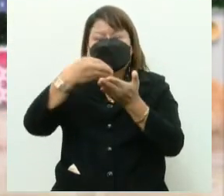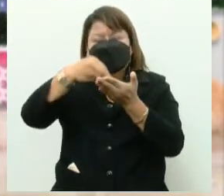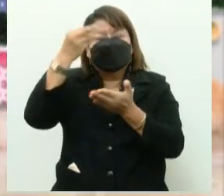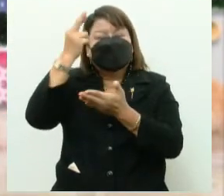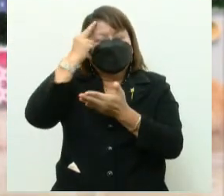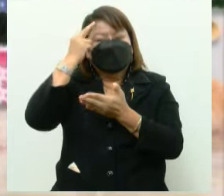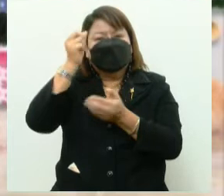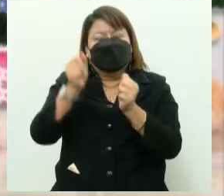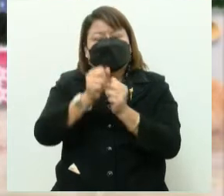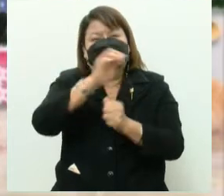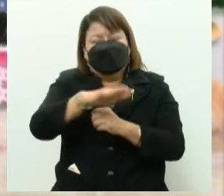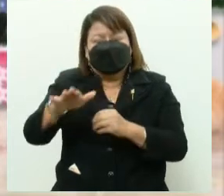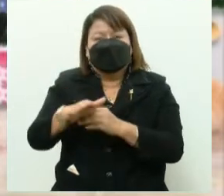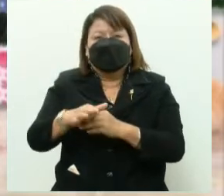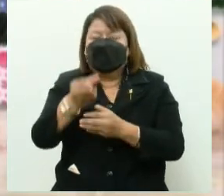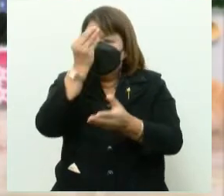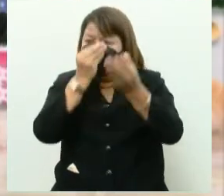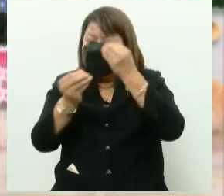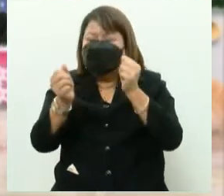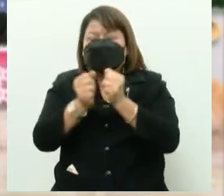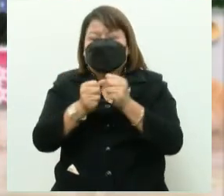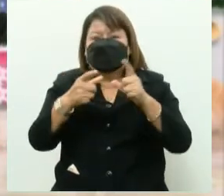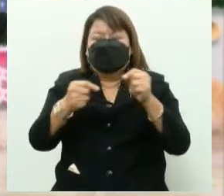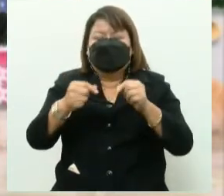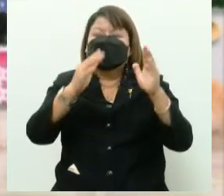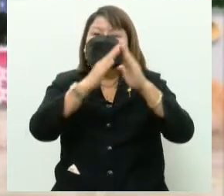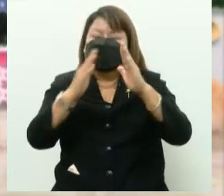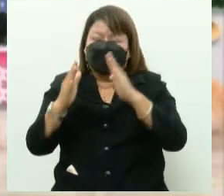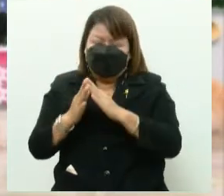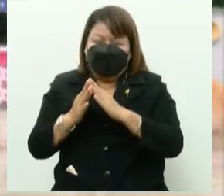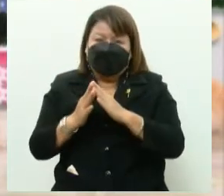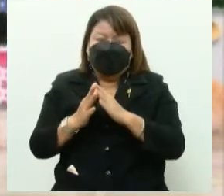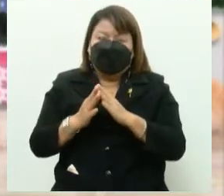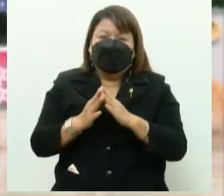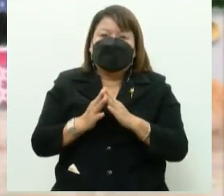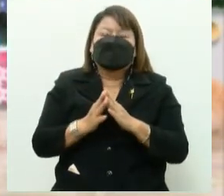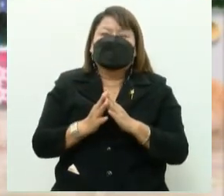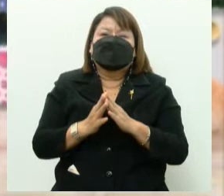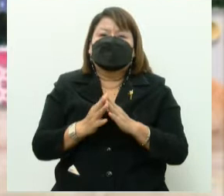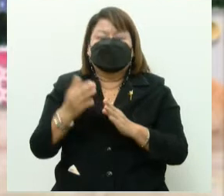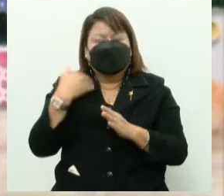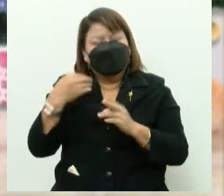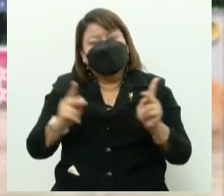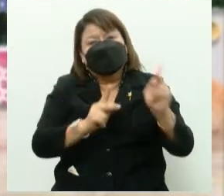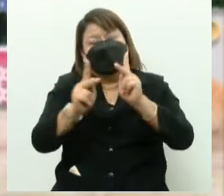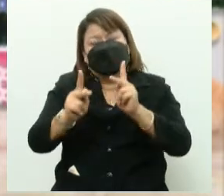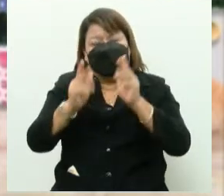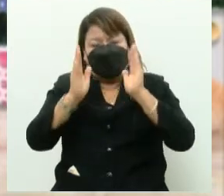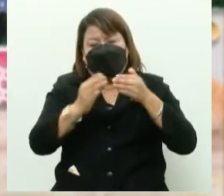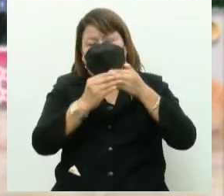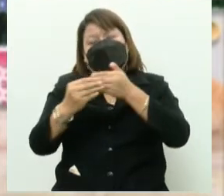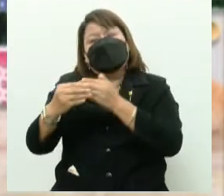น้องๆนักเรียนค่ะพี่มีนเรียนรู้กับบริบทของท้องถิ่นค่ะ ใช่แล้วครับน้องแอนและยังมีนะครับกิจกรรมมัคคุเทศน้อยครับส่งเส